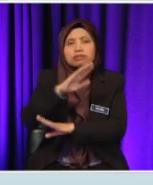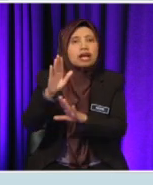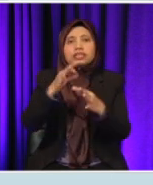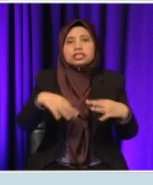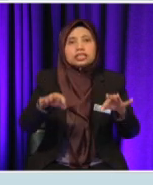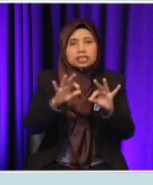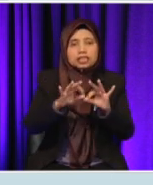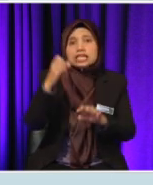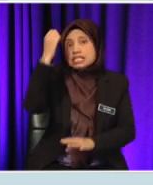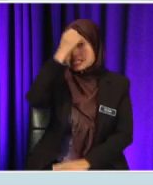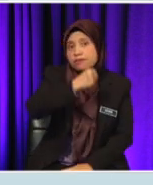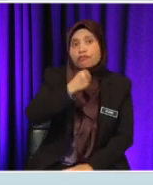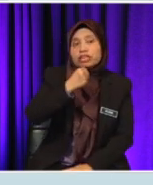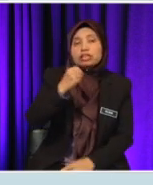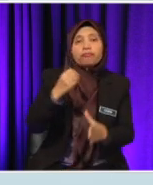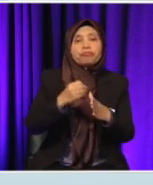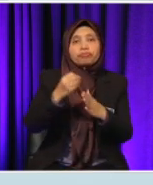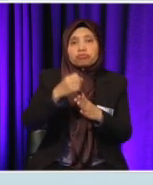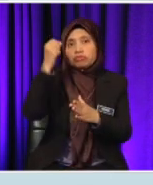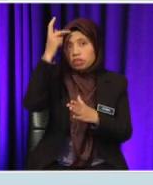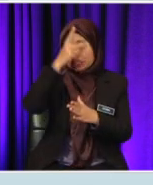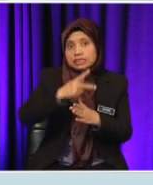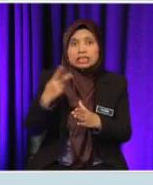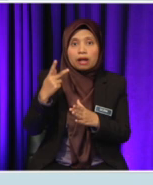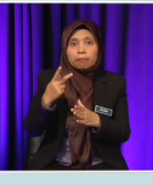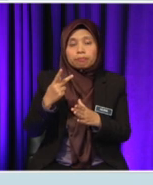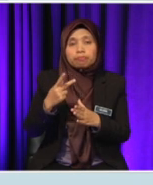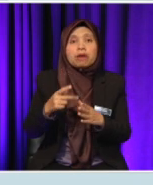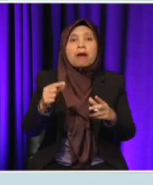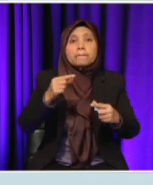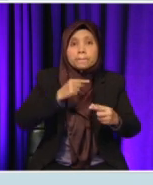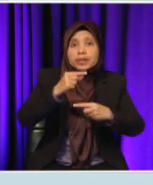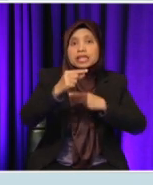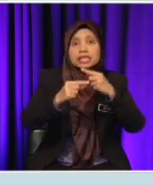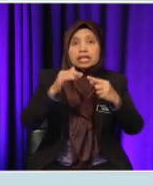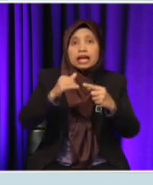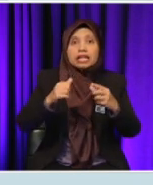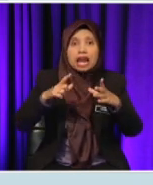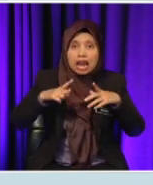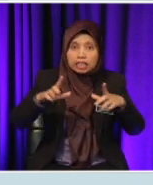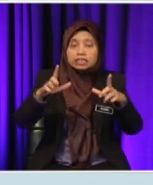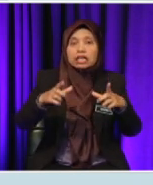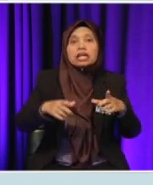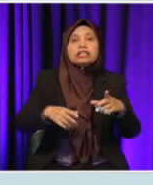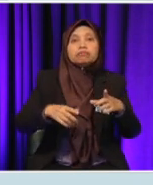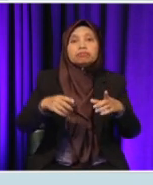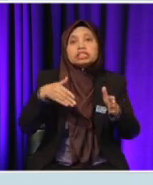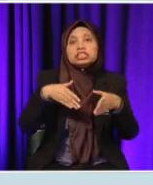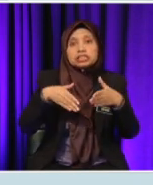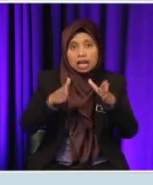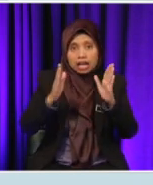atau sikap sesuatu watak itu sendiri merupakan penggerak yang melancarkan perjalanan cerita contoh